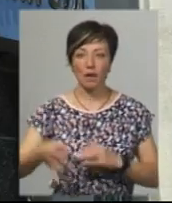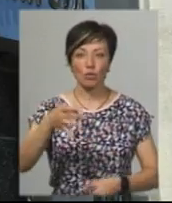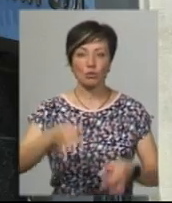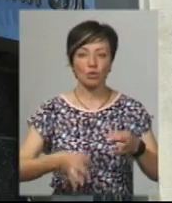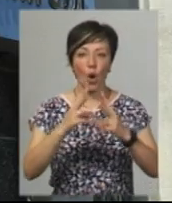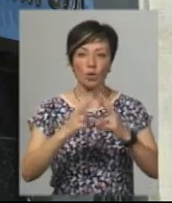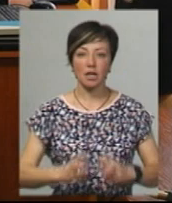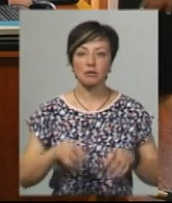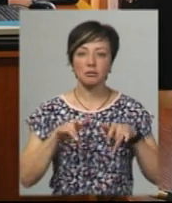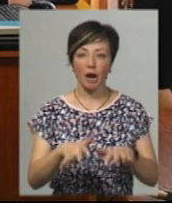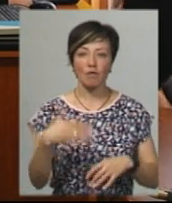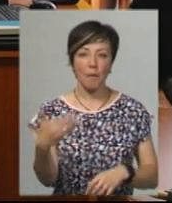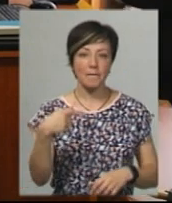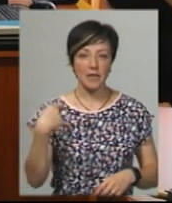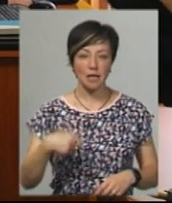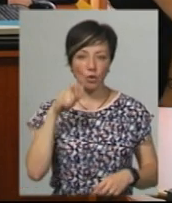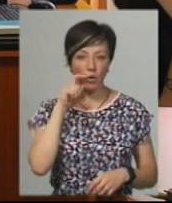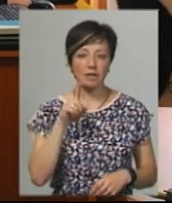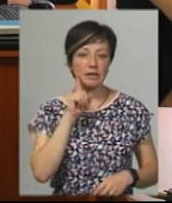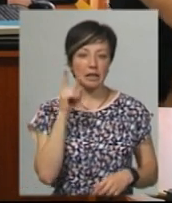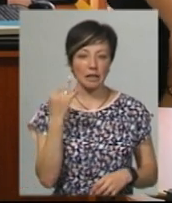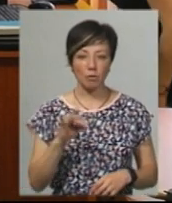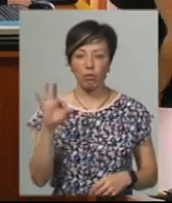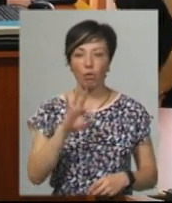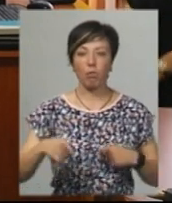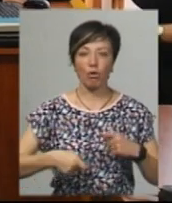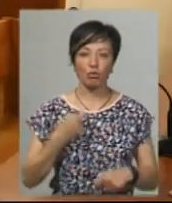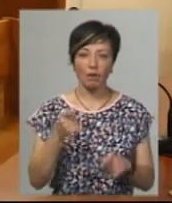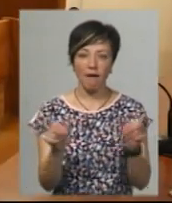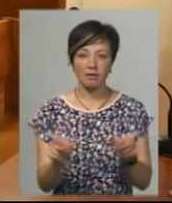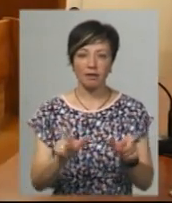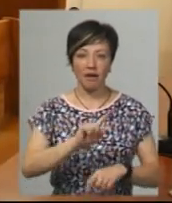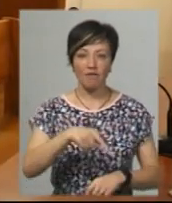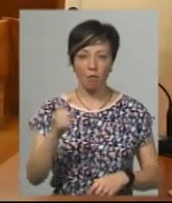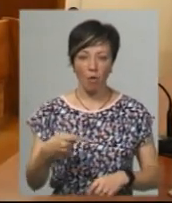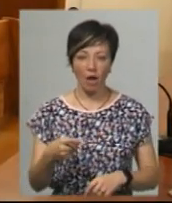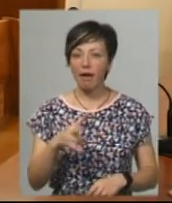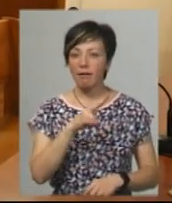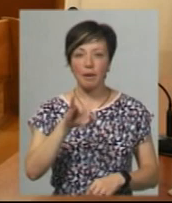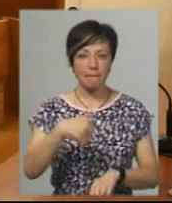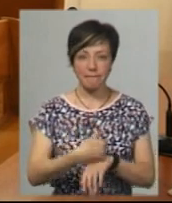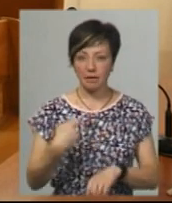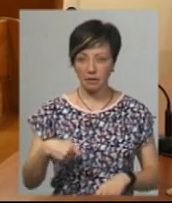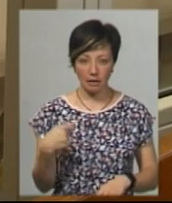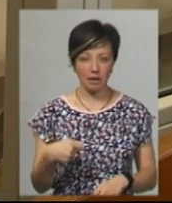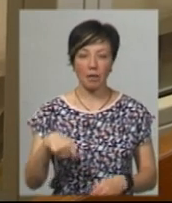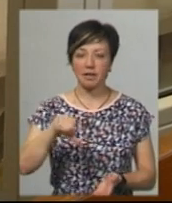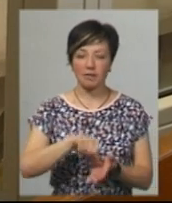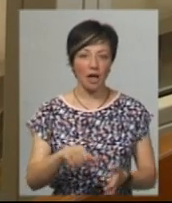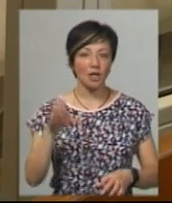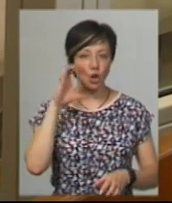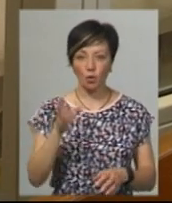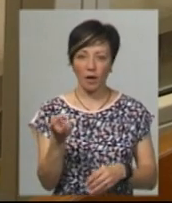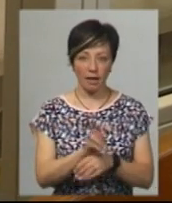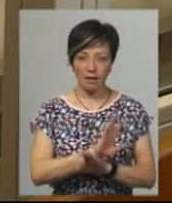суді розглянули справу президента України Володимира Зеленського щодо порушення карантинних вимог. Ні глава держави, ні його представник на слухання не